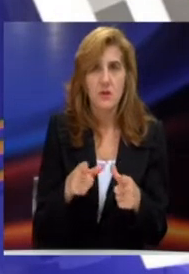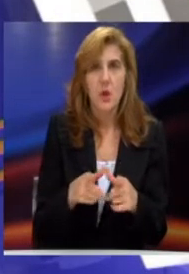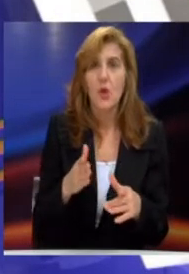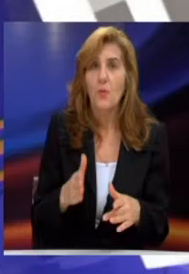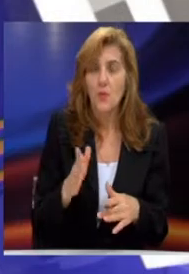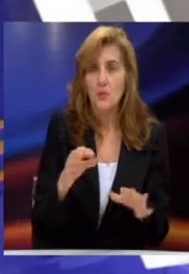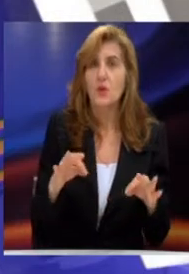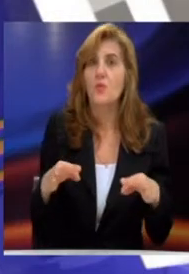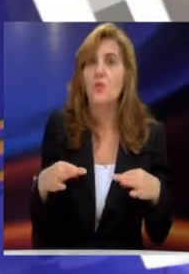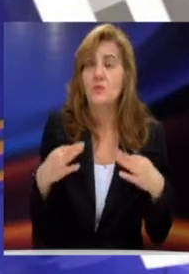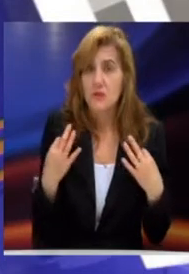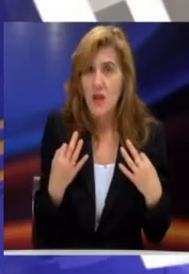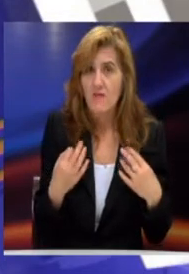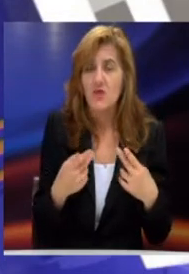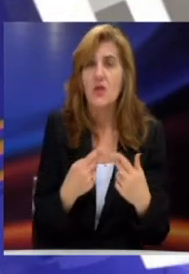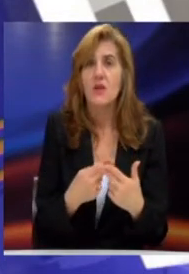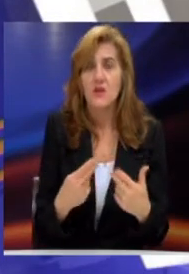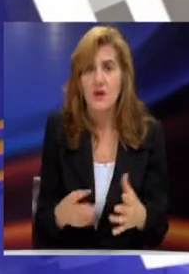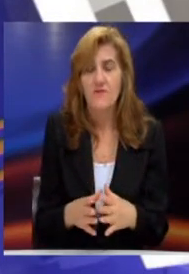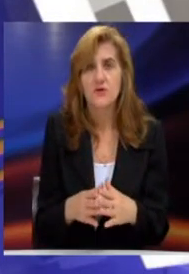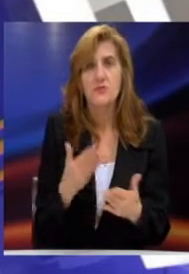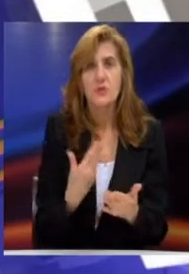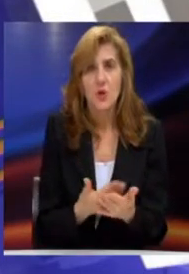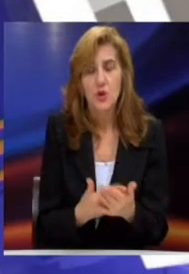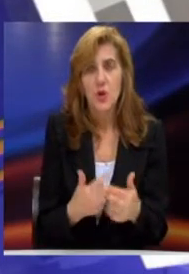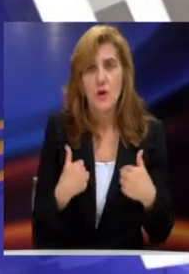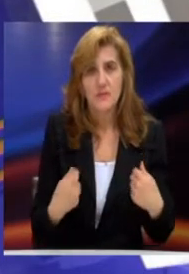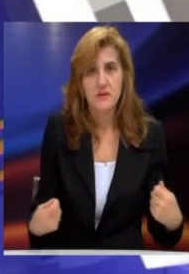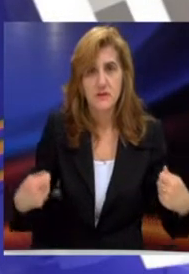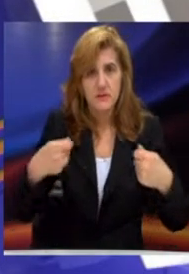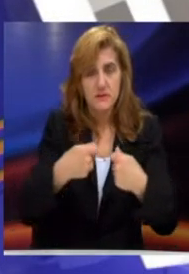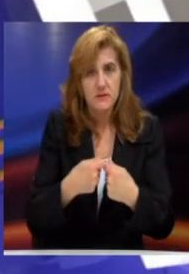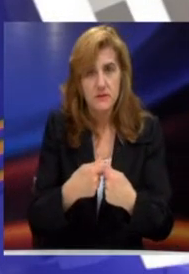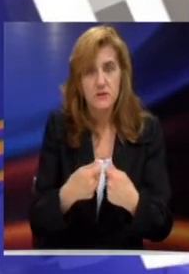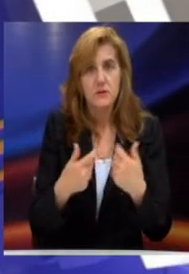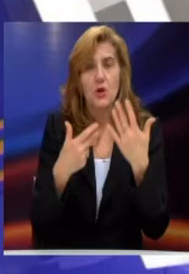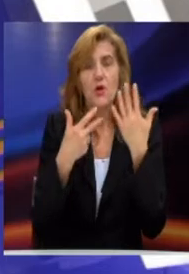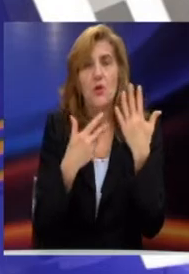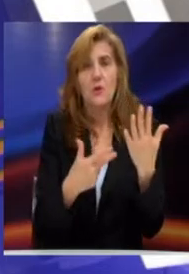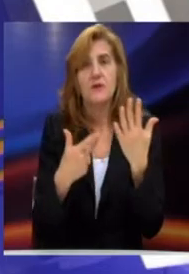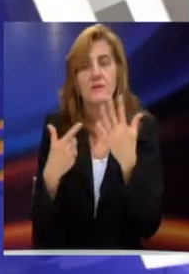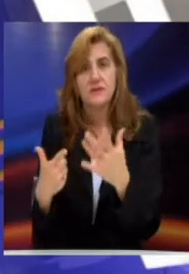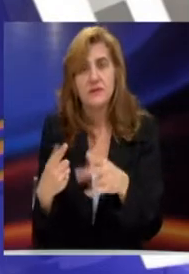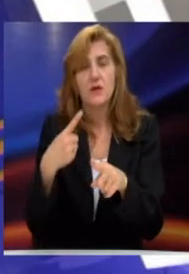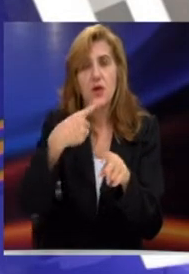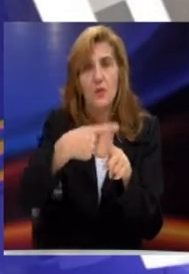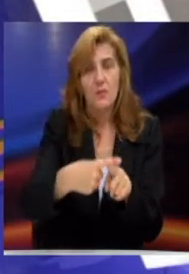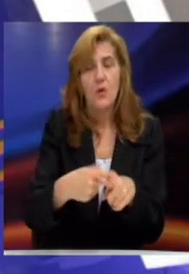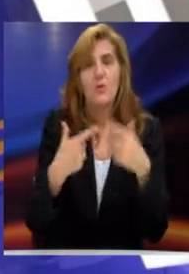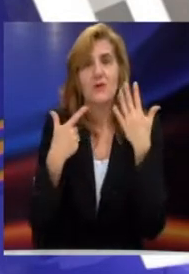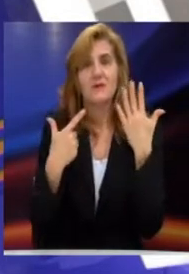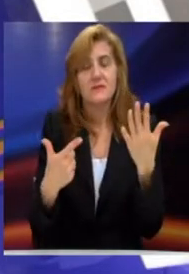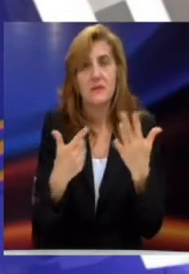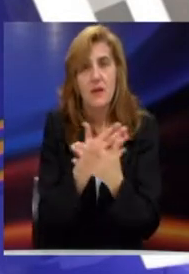budućnost, investiranje u zdravlje jeste upravo i najvažnije i zbog toga smo dodatnih na tih 87 miliona, 7 miliona obezbedili i za centar